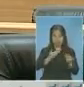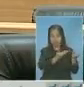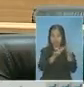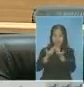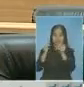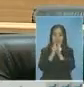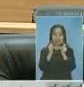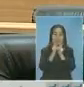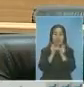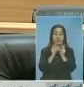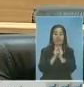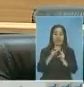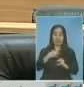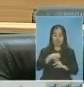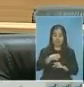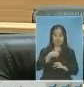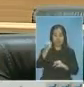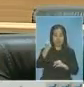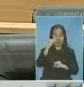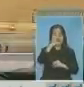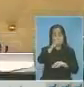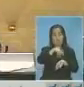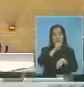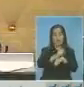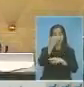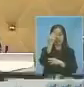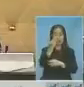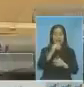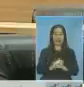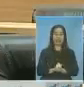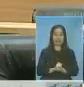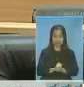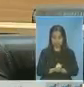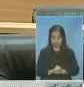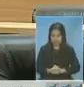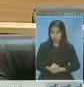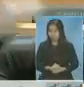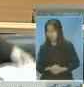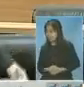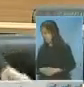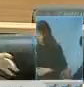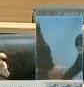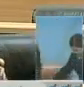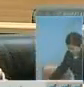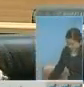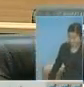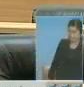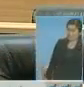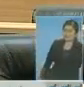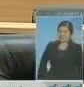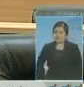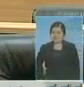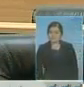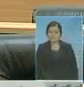ในกรรมาธิการนะคะแต่อยากให้ท่านใช้อำนาจท่านประธานก่อนแล้วก็อีกเรื่องนึงนะคะดิฉันเคยหารือท่านประธ